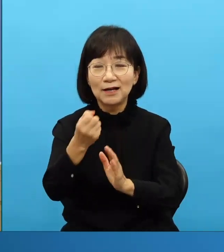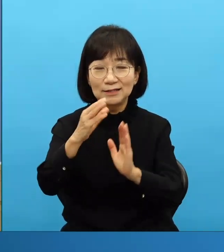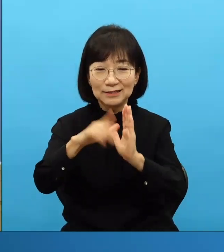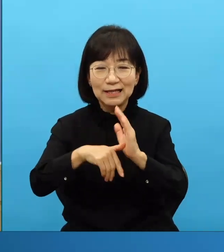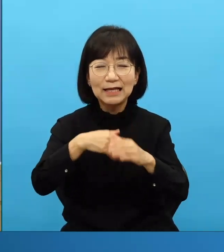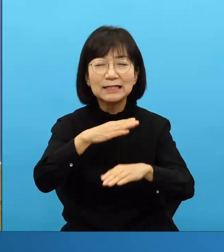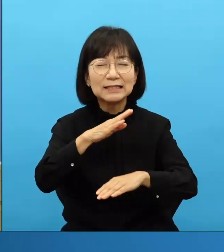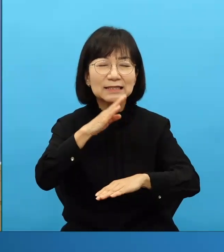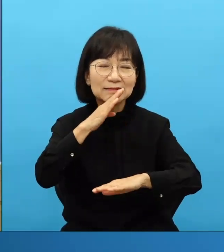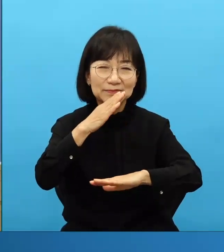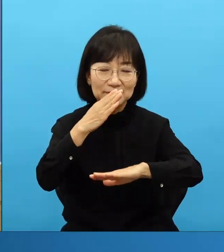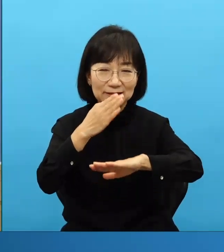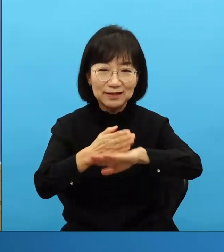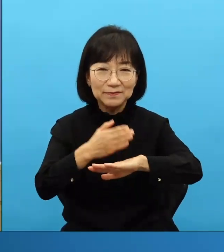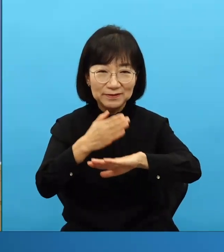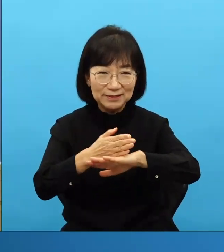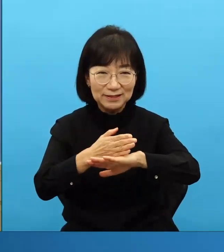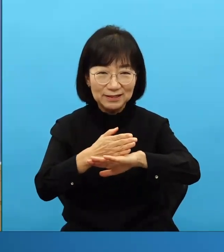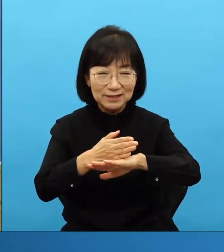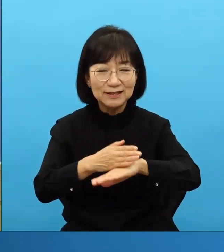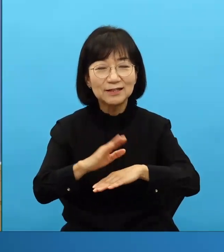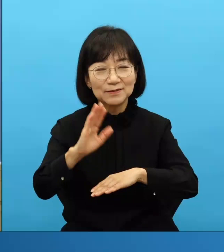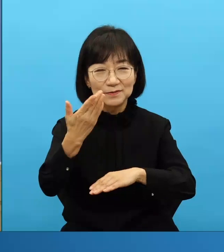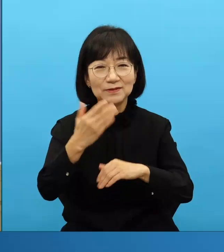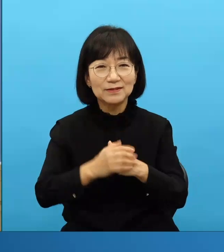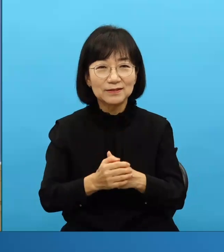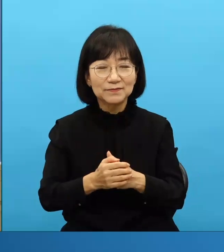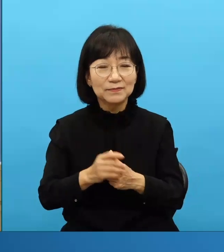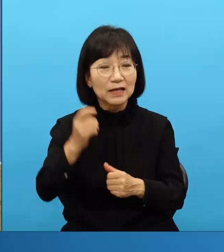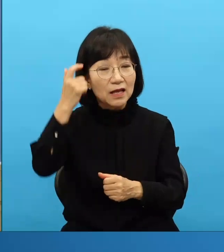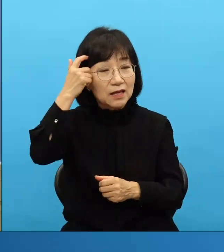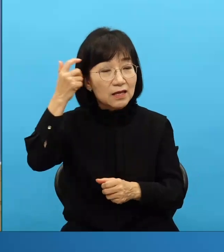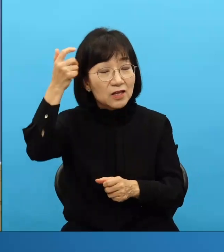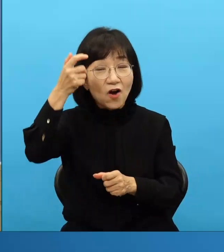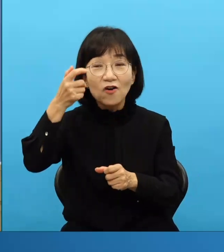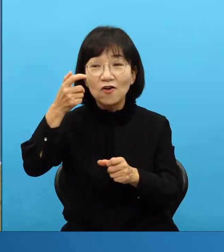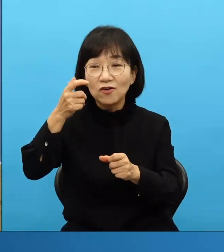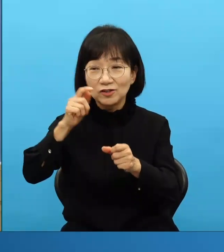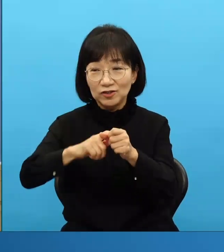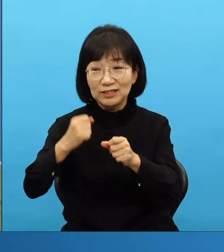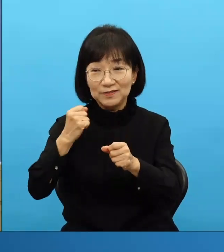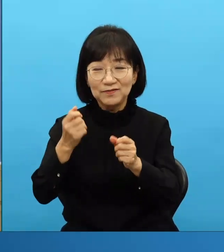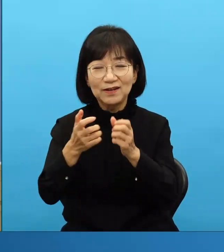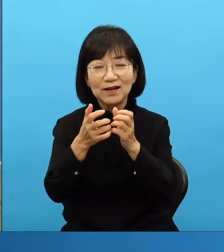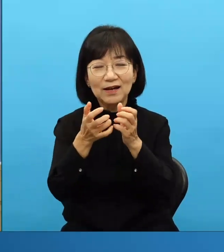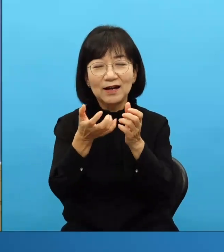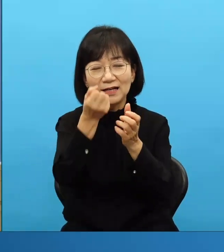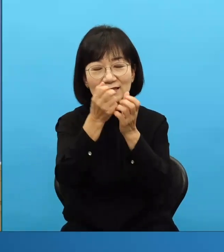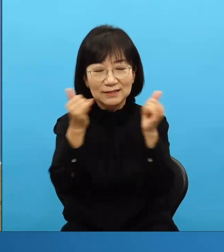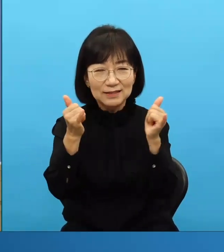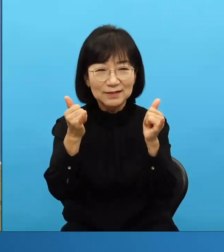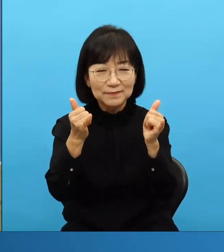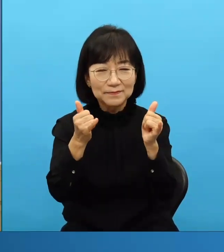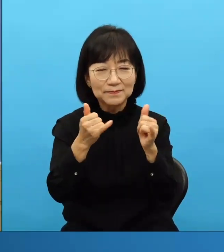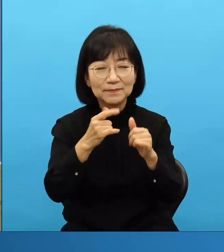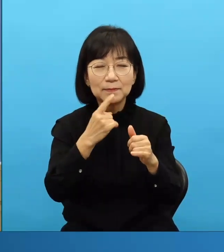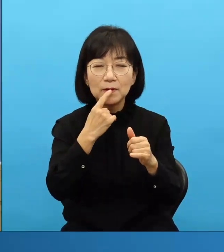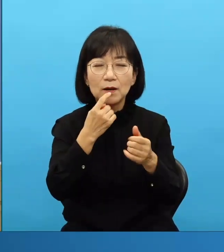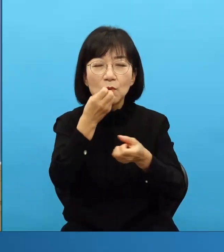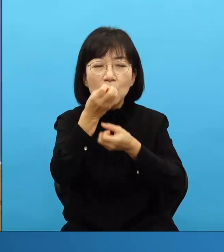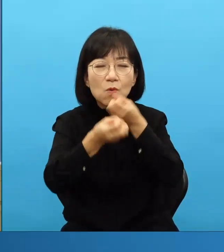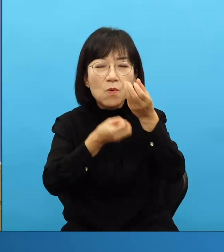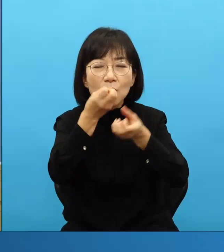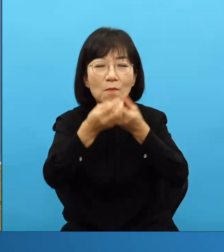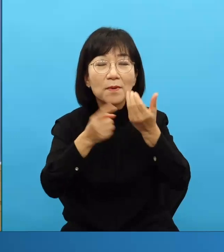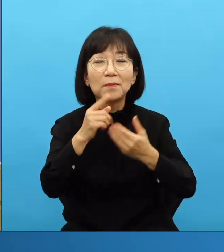vessels to save the 237 nations. 영의 사람의 입술의 고백, 참된 감사. It is the true thanksgiving of confessions of the lips of people who